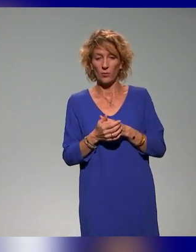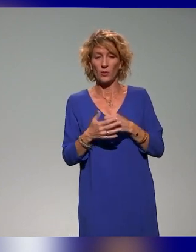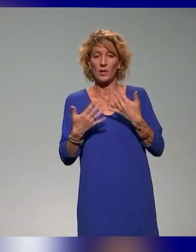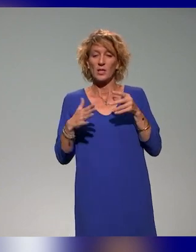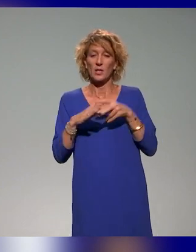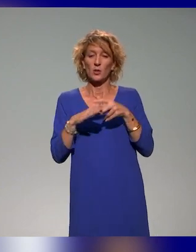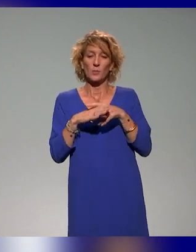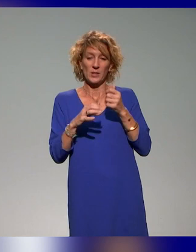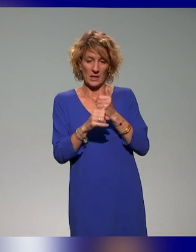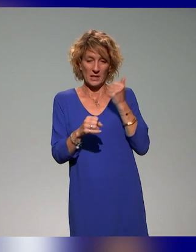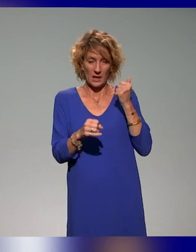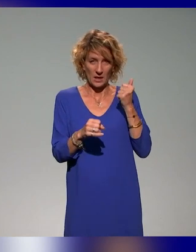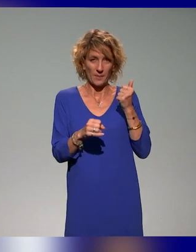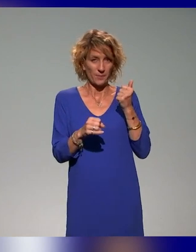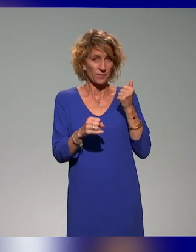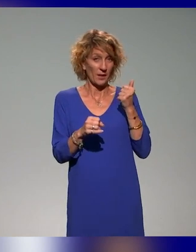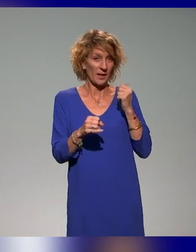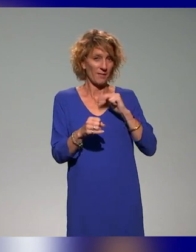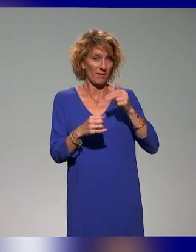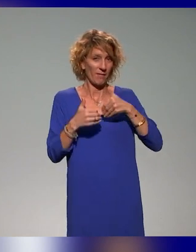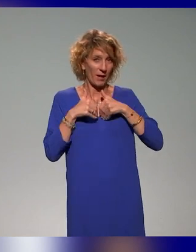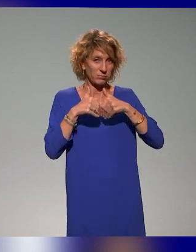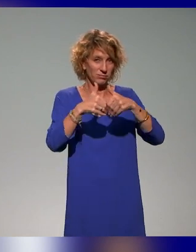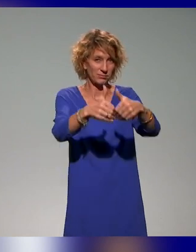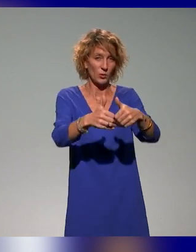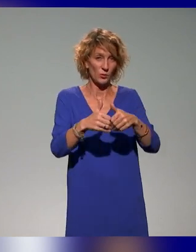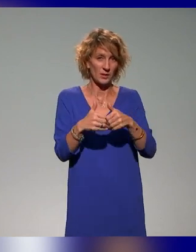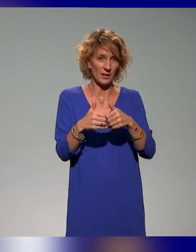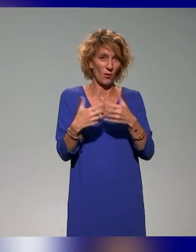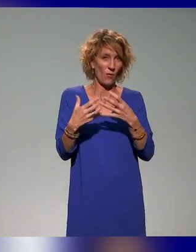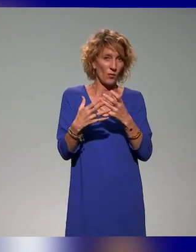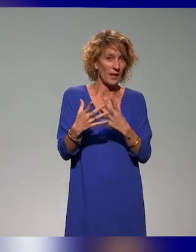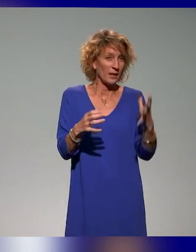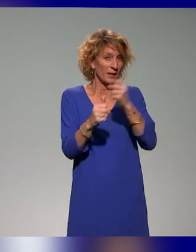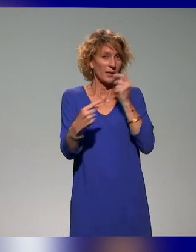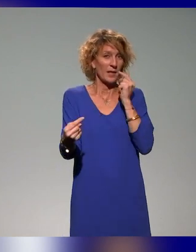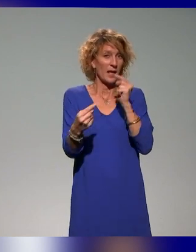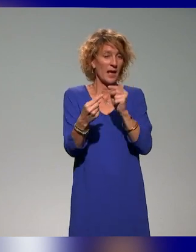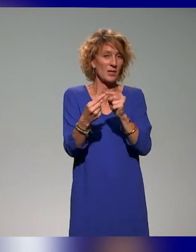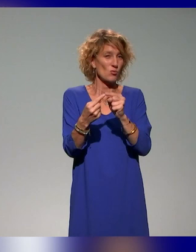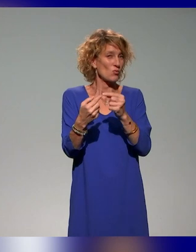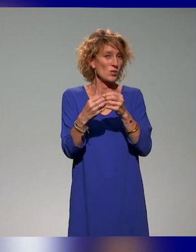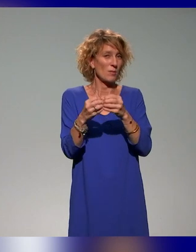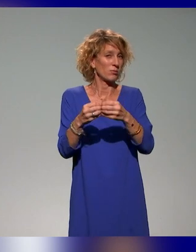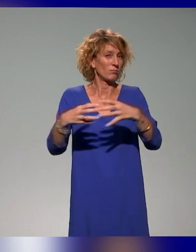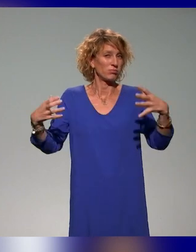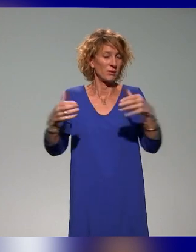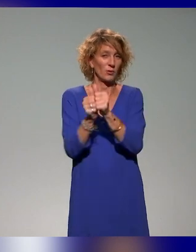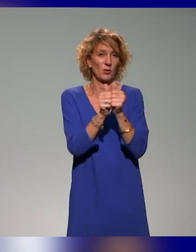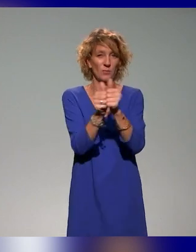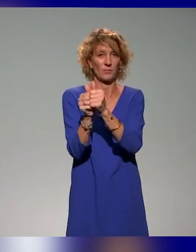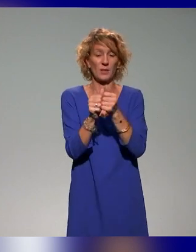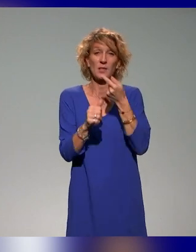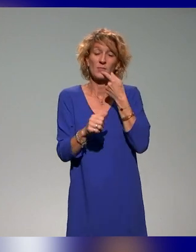dernière, et ça continuera à mon avis dans les mois à venir, c'est d'en faire un sujet communautaire, de mettre à la disposition ce travail que l'on a fait autour